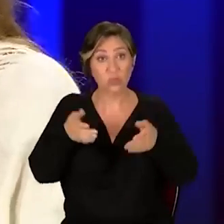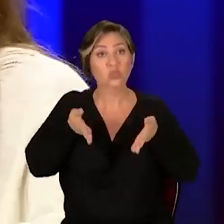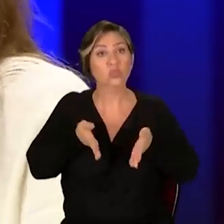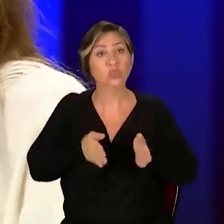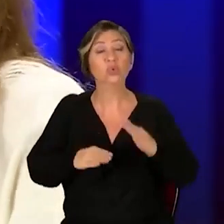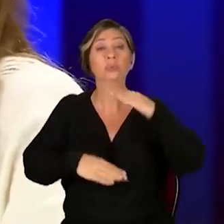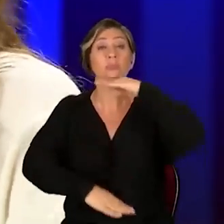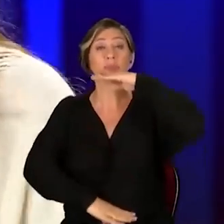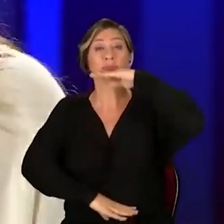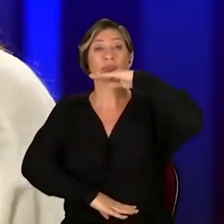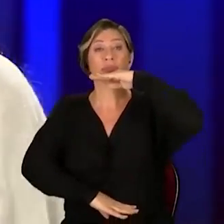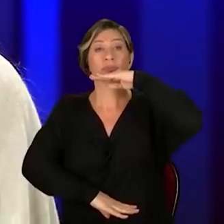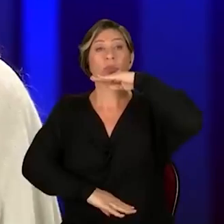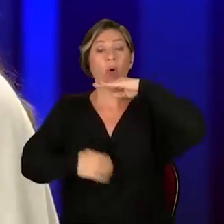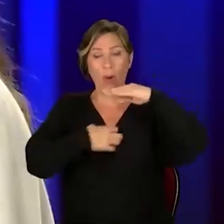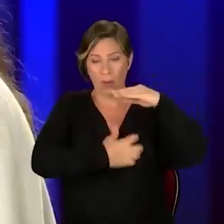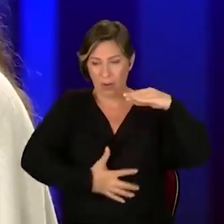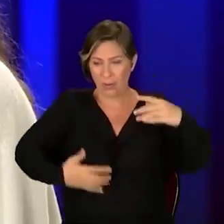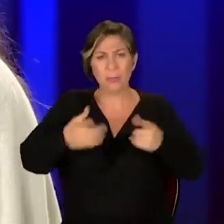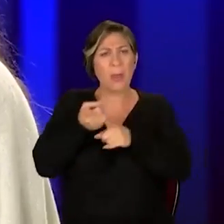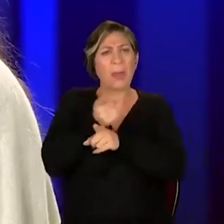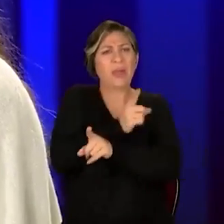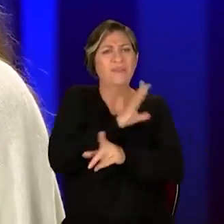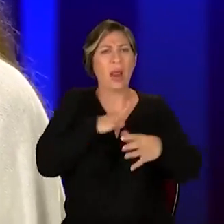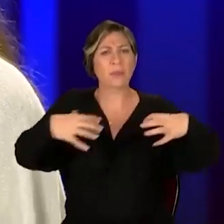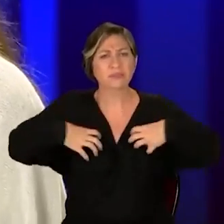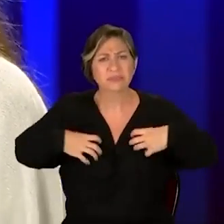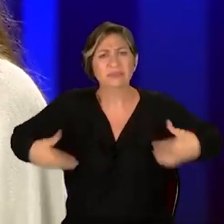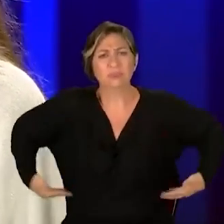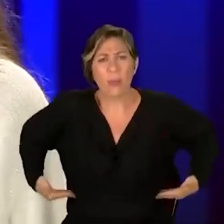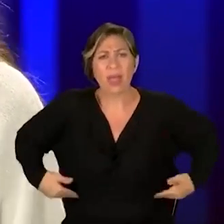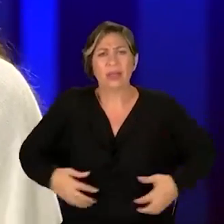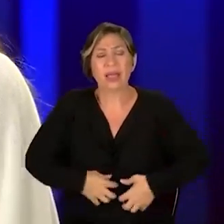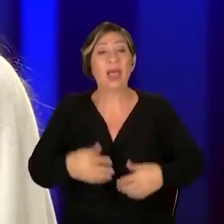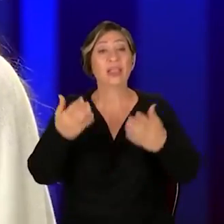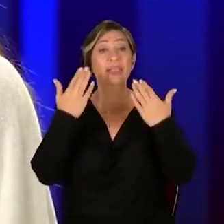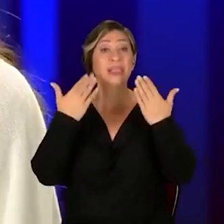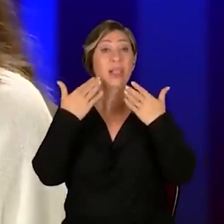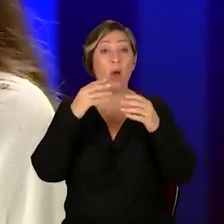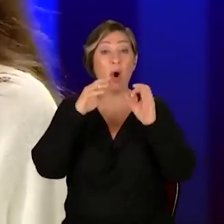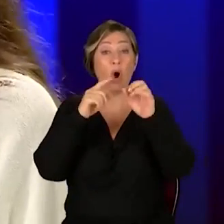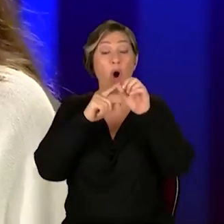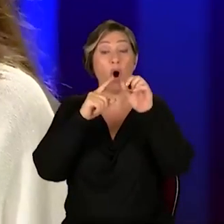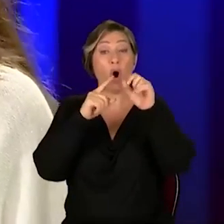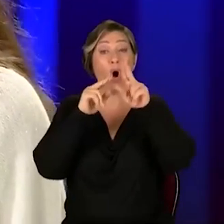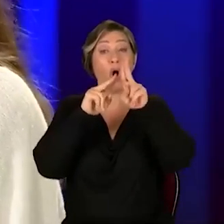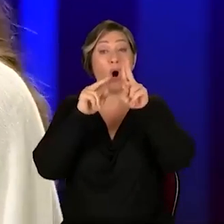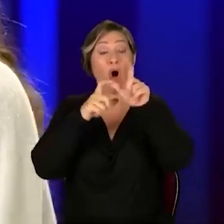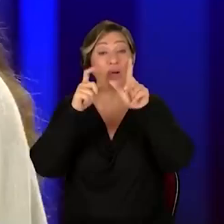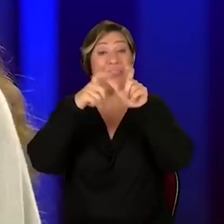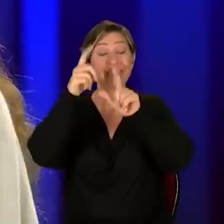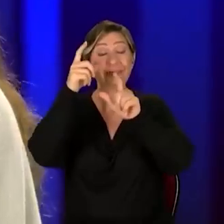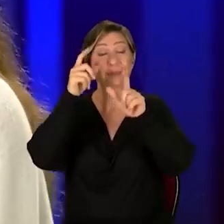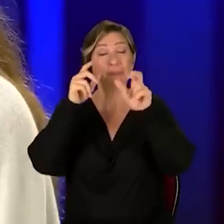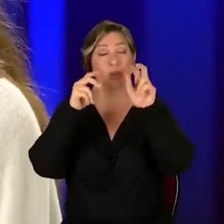doğduğumuzda buradan buraya organla doluyuz ve hepsinin oksijene ihtiyacı var. Bir yerde oksijen azaldığı zaman